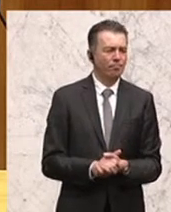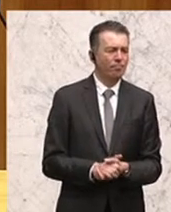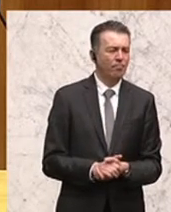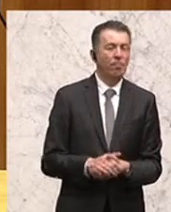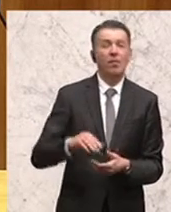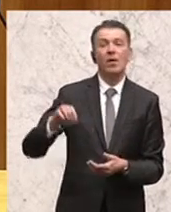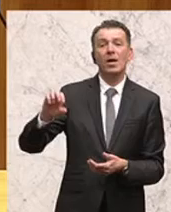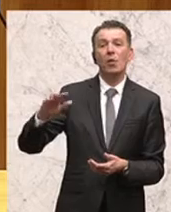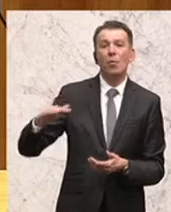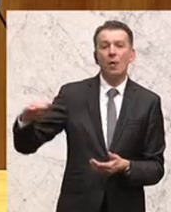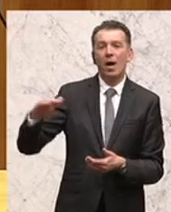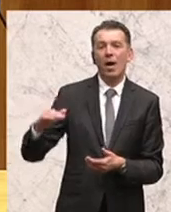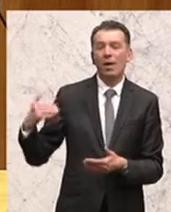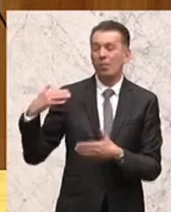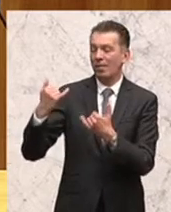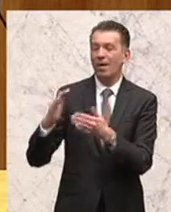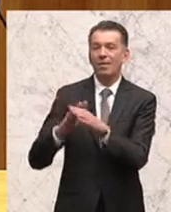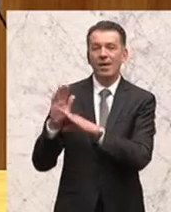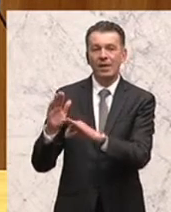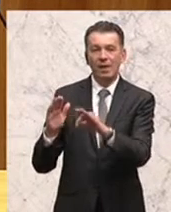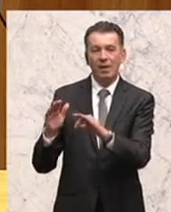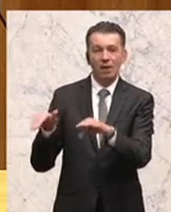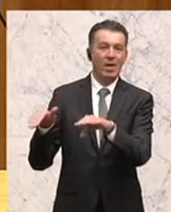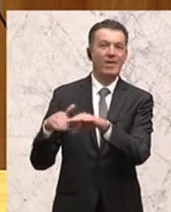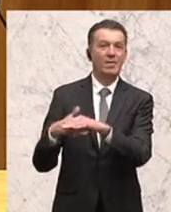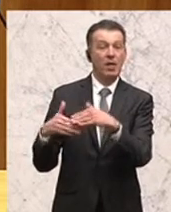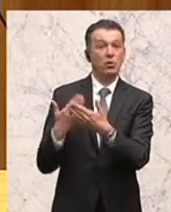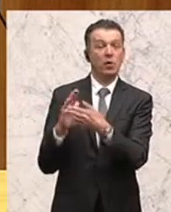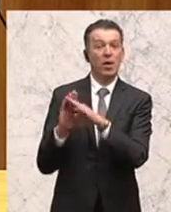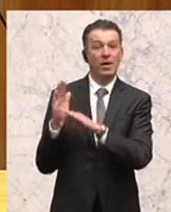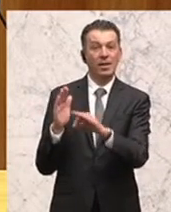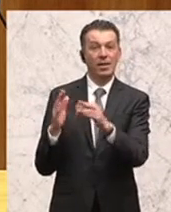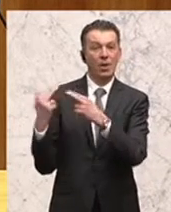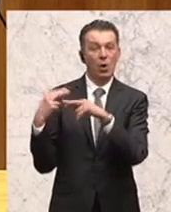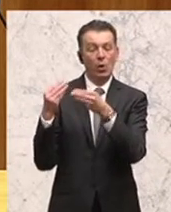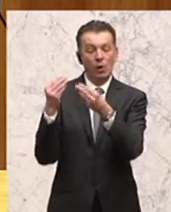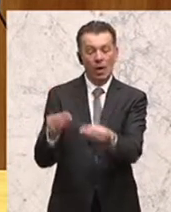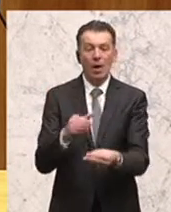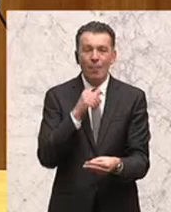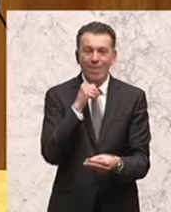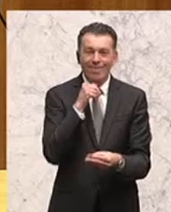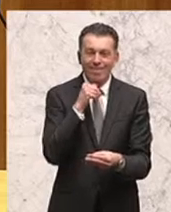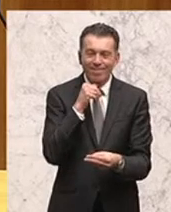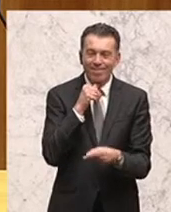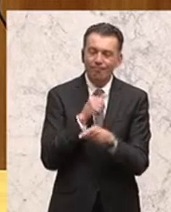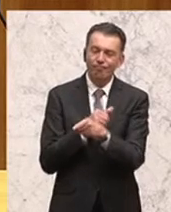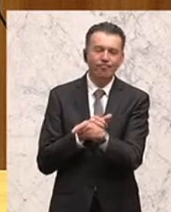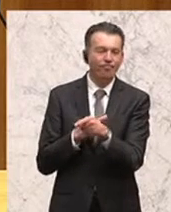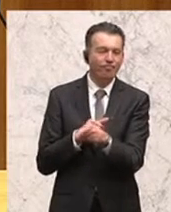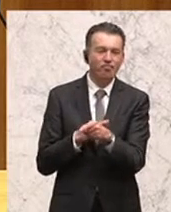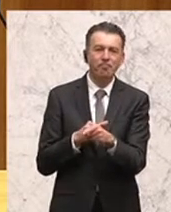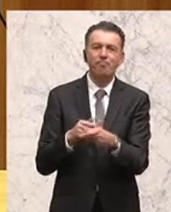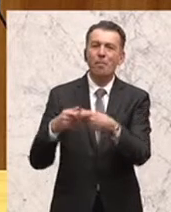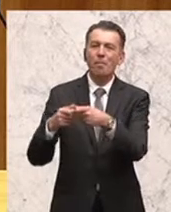Auf EU-Ebene wurde die bisherige Richtlinie durch eine neue Richtlinie über die Rückgabe von unrechtmäßig aus dem Hoheitsgebiet